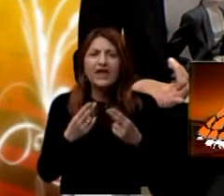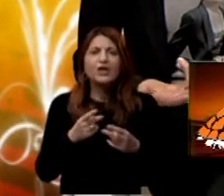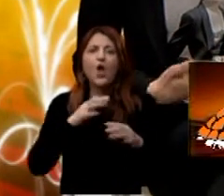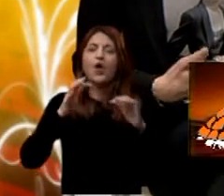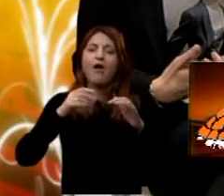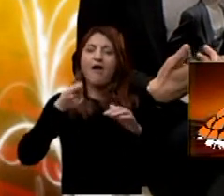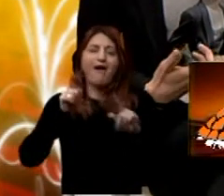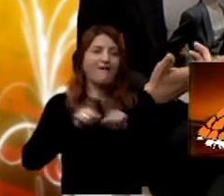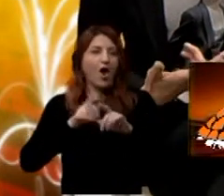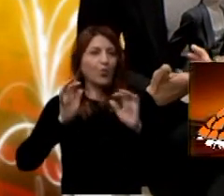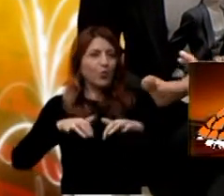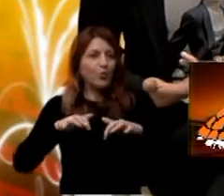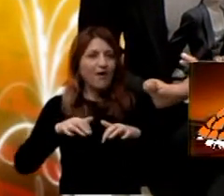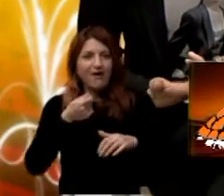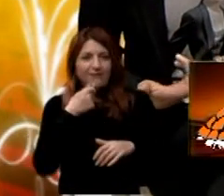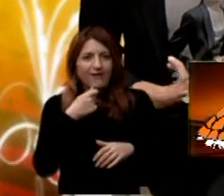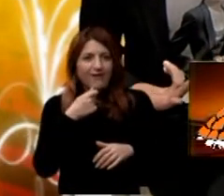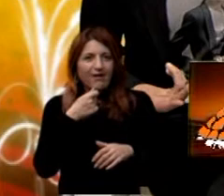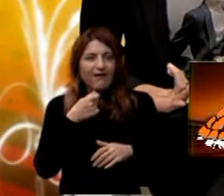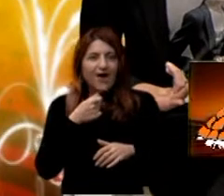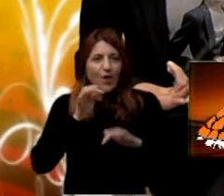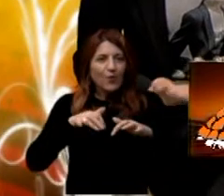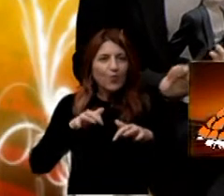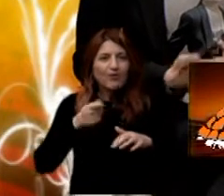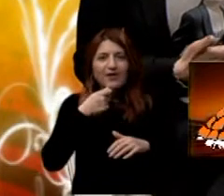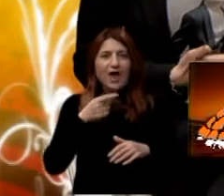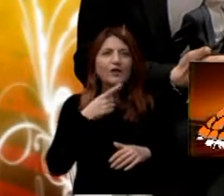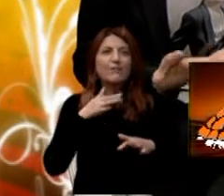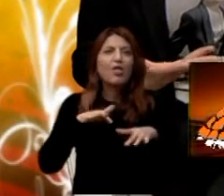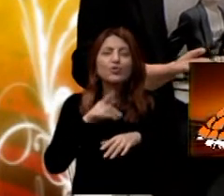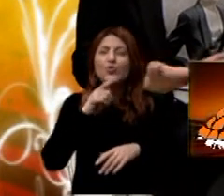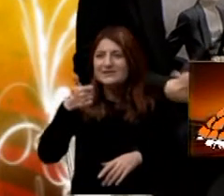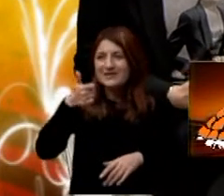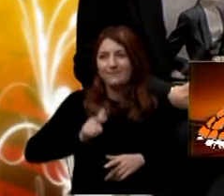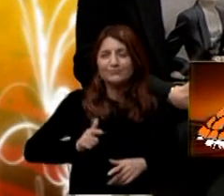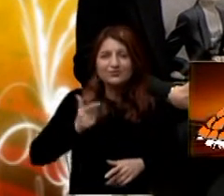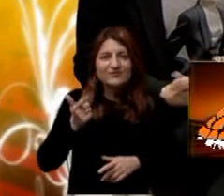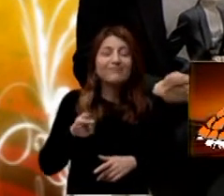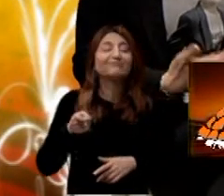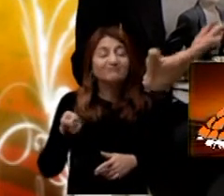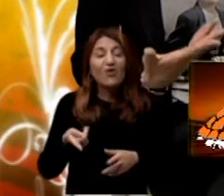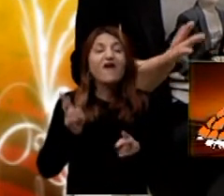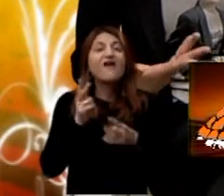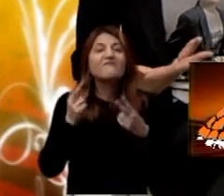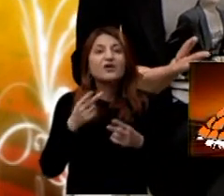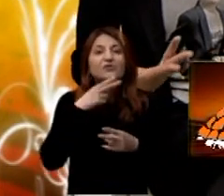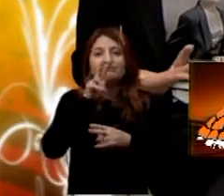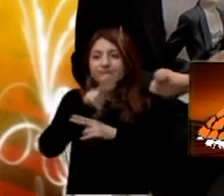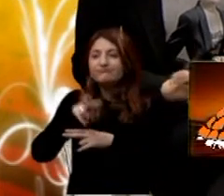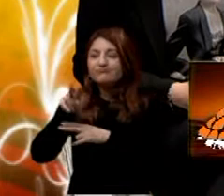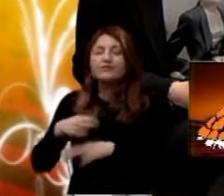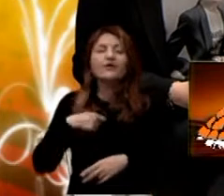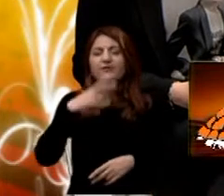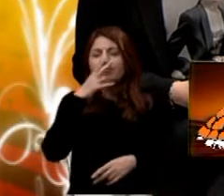kuhane obroke, uopće i detekciju ljudi koji recimo sami žive. Tu je isto tako vrlo važna patronaža da se vidi zapravo